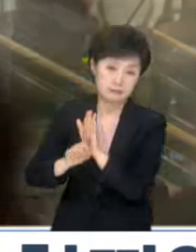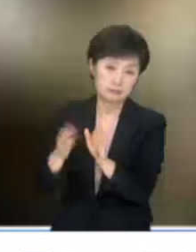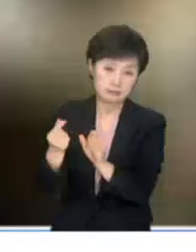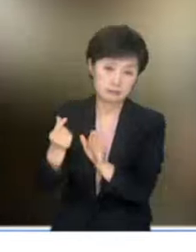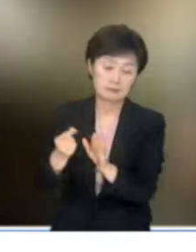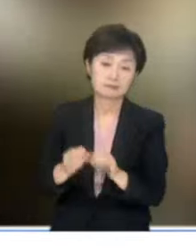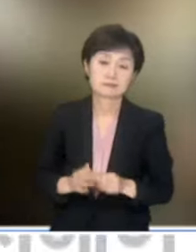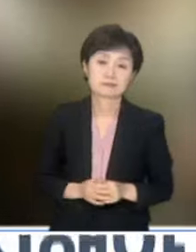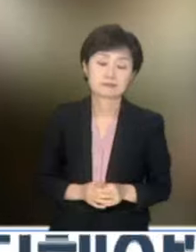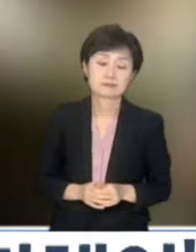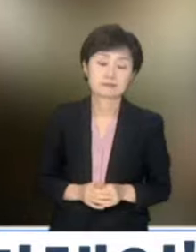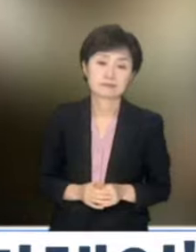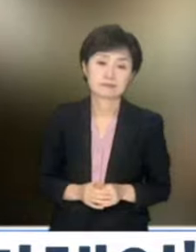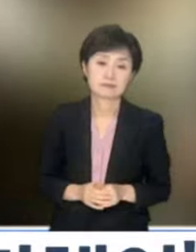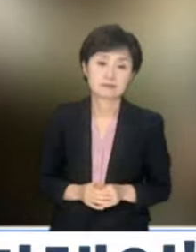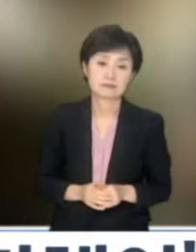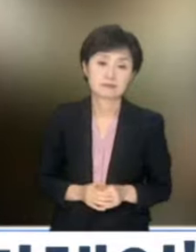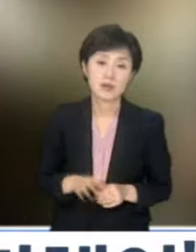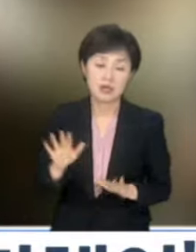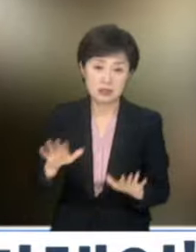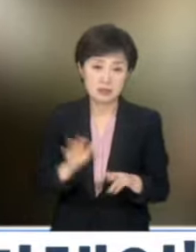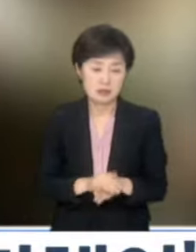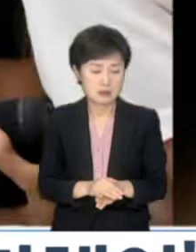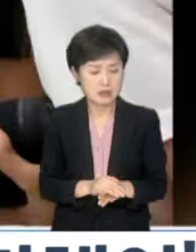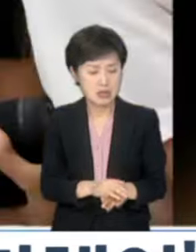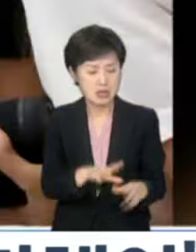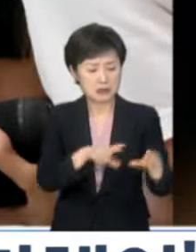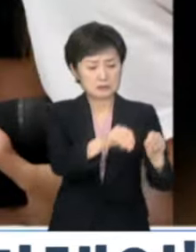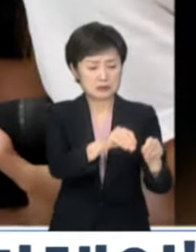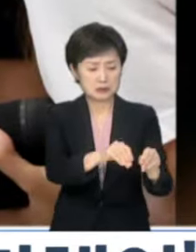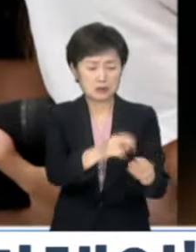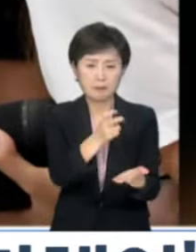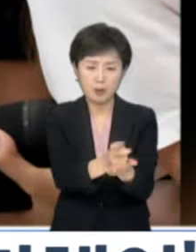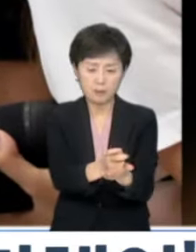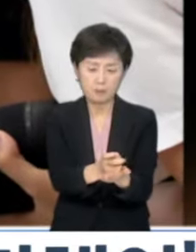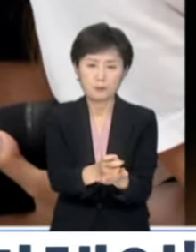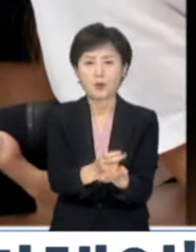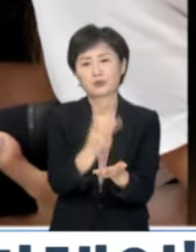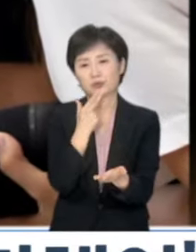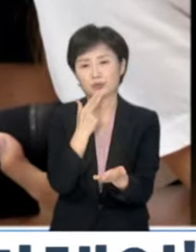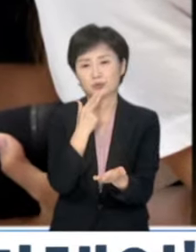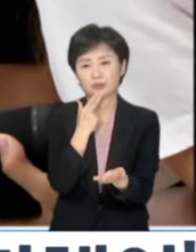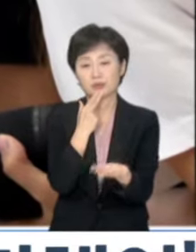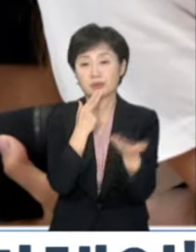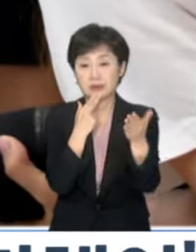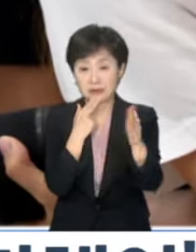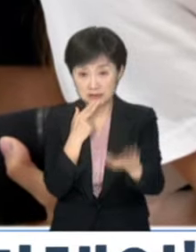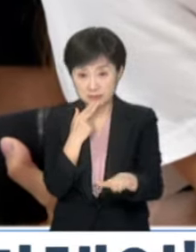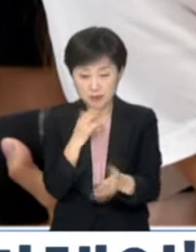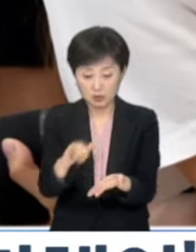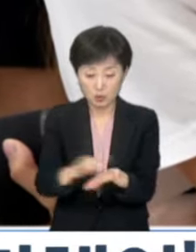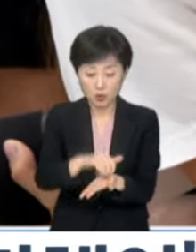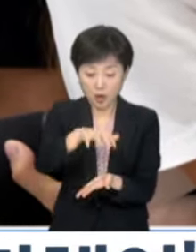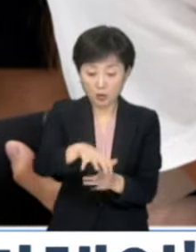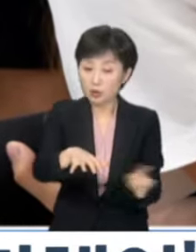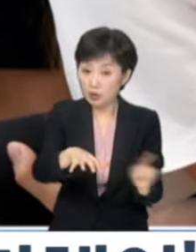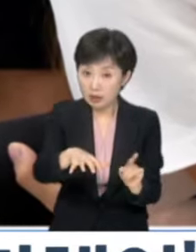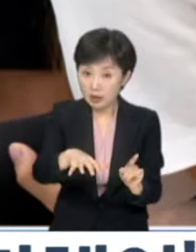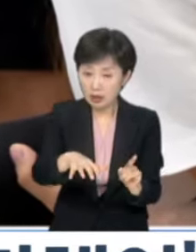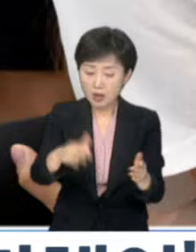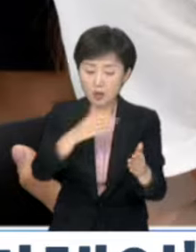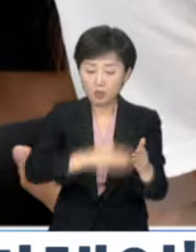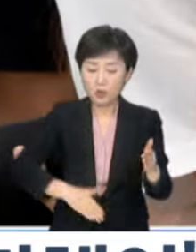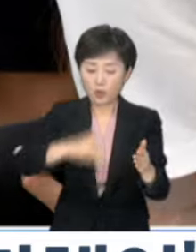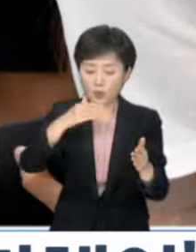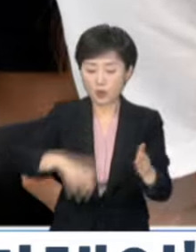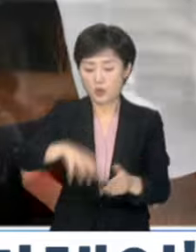계속해서 발생을 하는 건데 사실 이를 직접적으로 규제할 수 있는 법안이나 규칙은 아직은 없습니다. 다만 공항이라고 하는 것은 전 국민이 이용하는